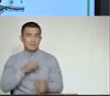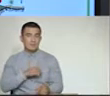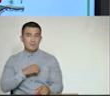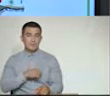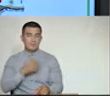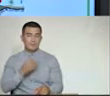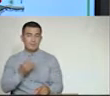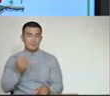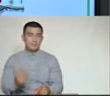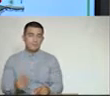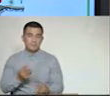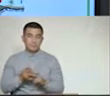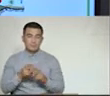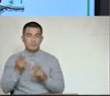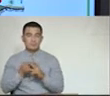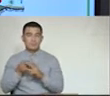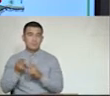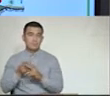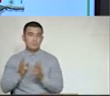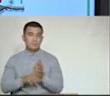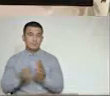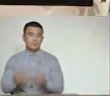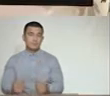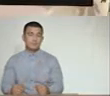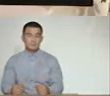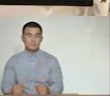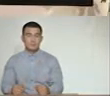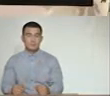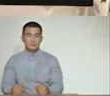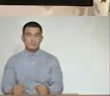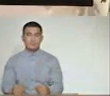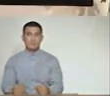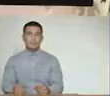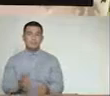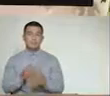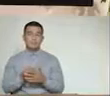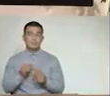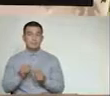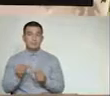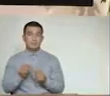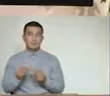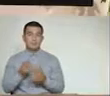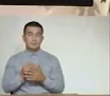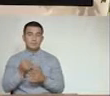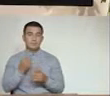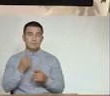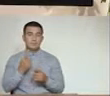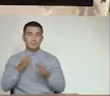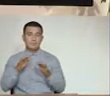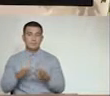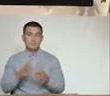jinsiz bo'linishi ikkiga bo'linish yo'li bilan. Tufilkaning dastlab bitta